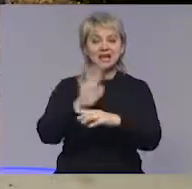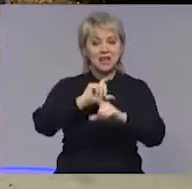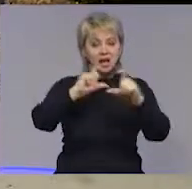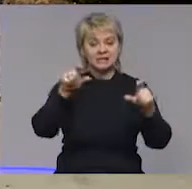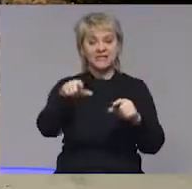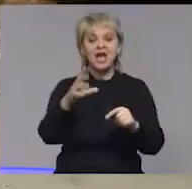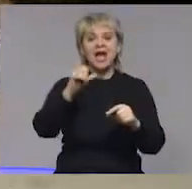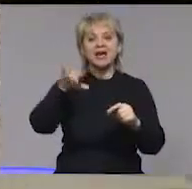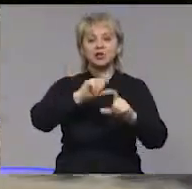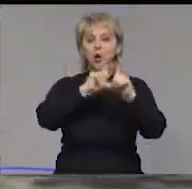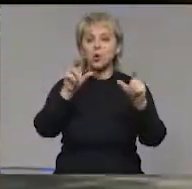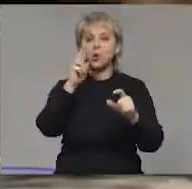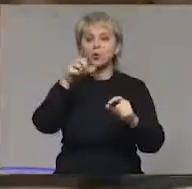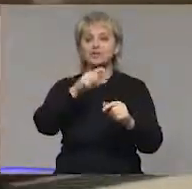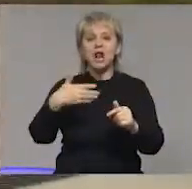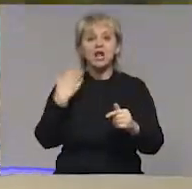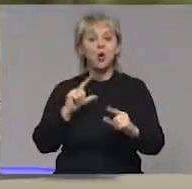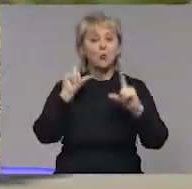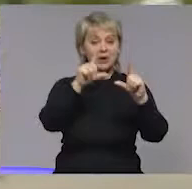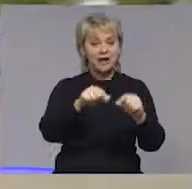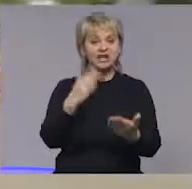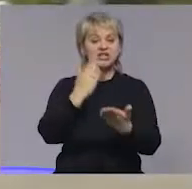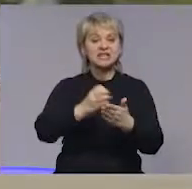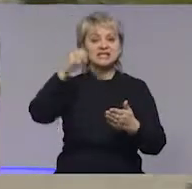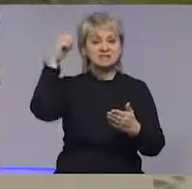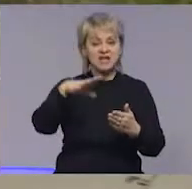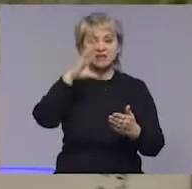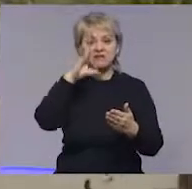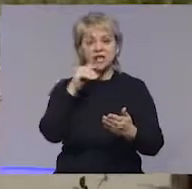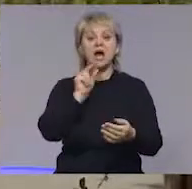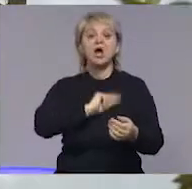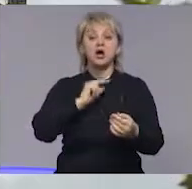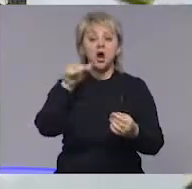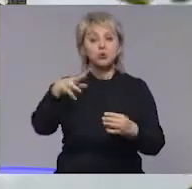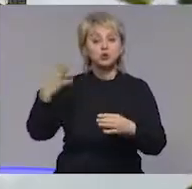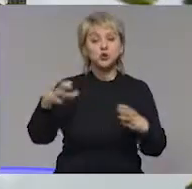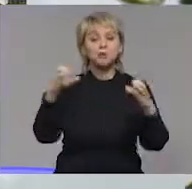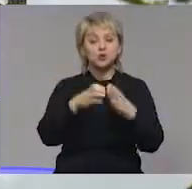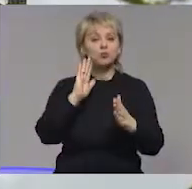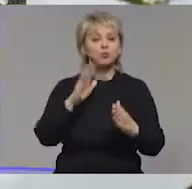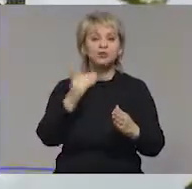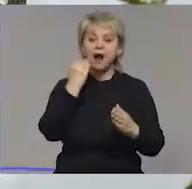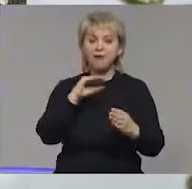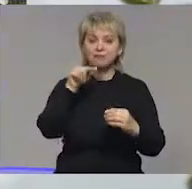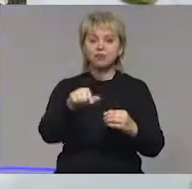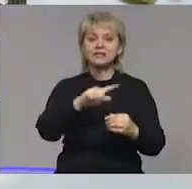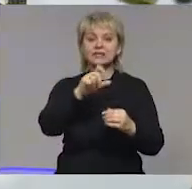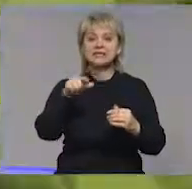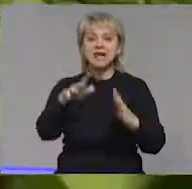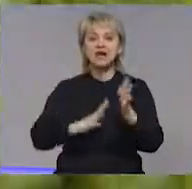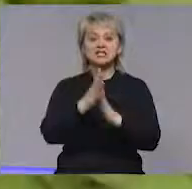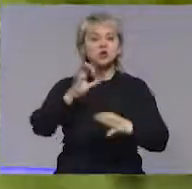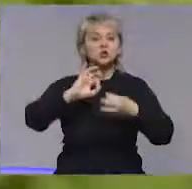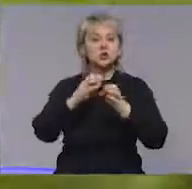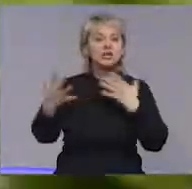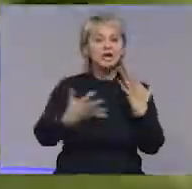В этнокомплекс Кумжа легко добраться. Есть свет и вода, так что работать съемочным группам будет комфортнее. В зарослях пока